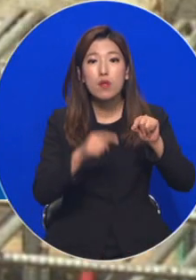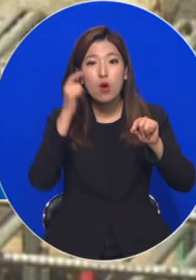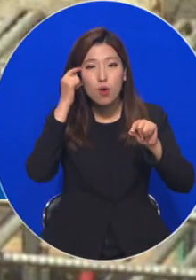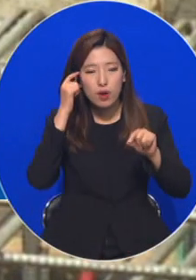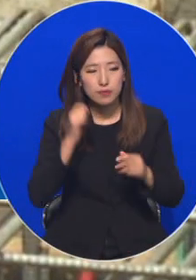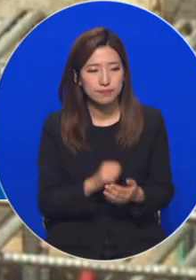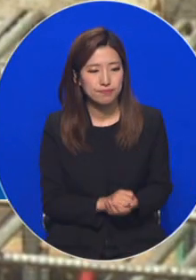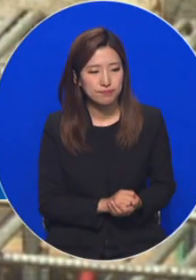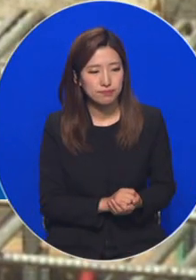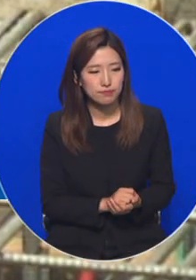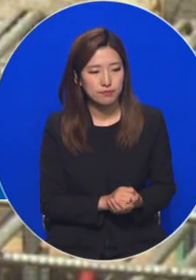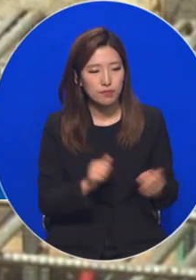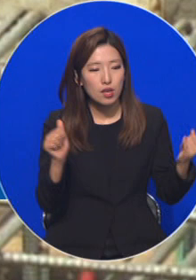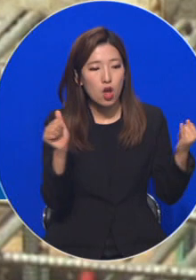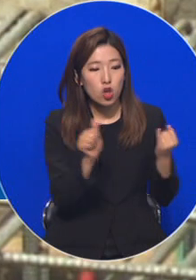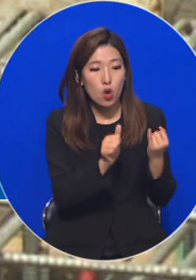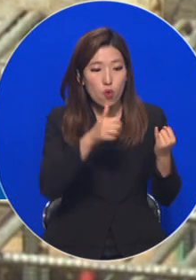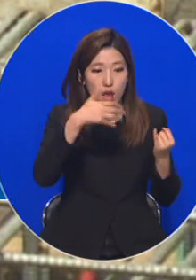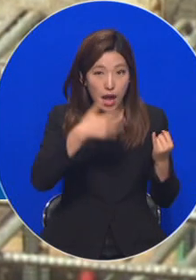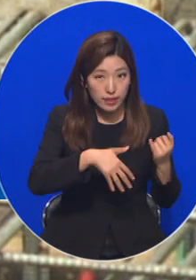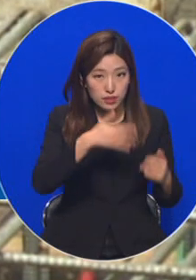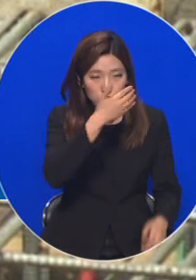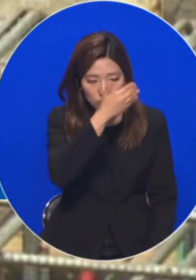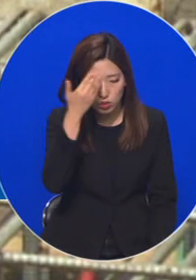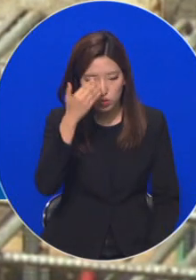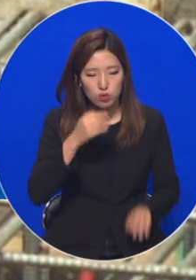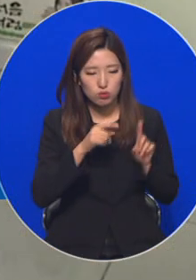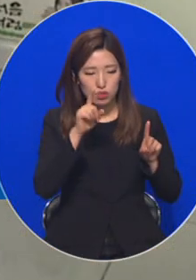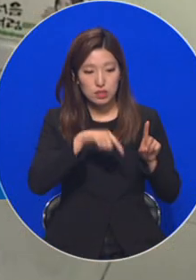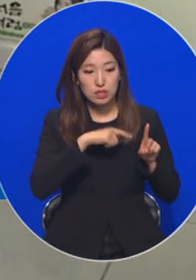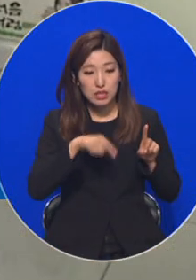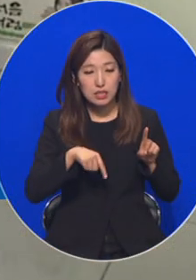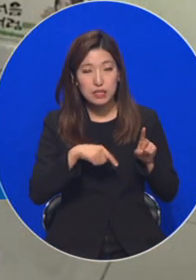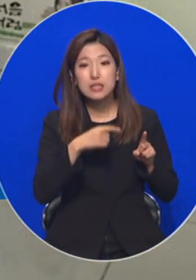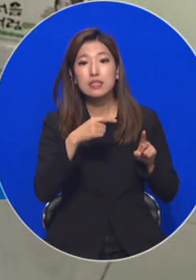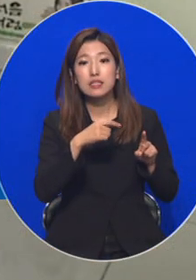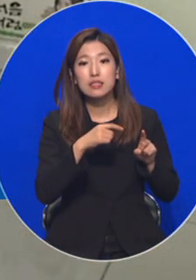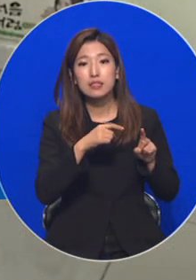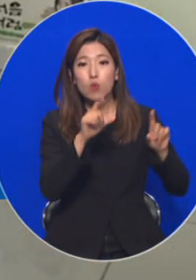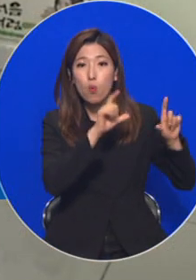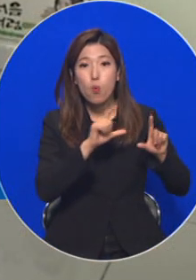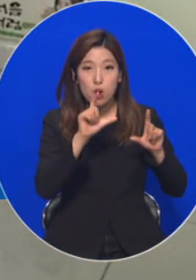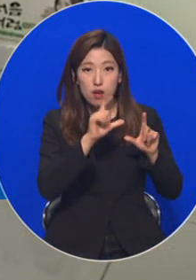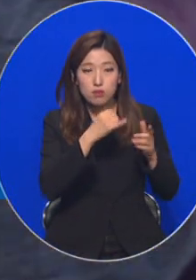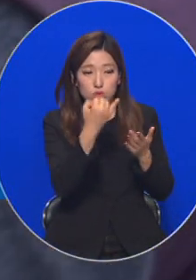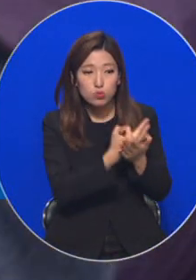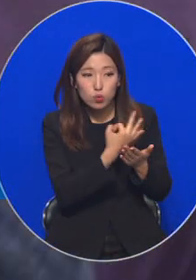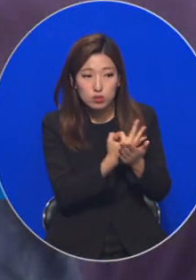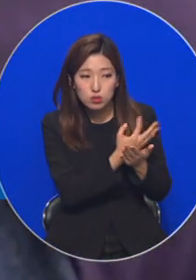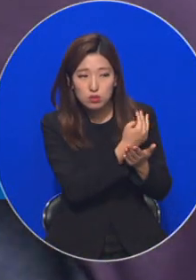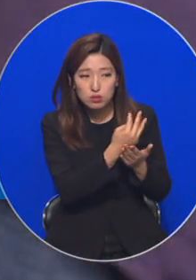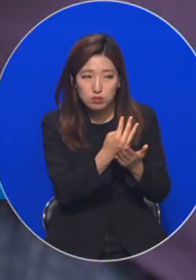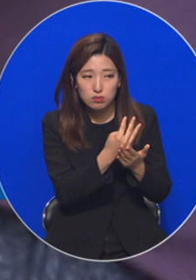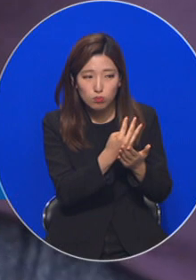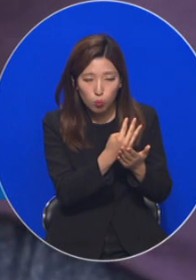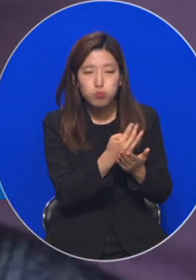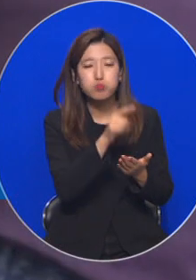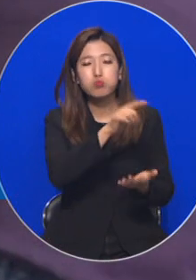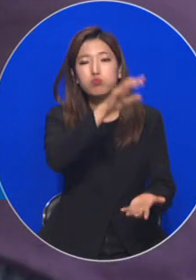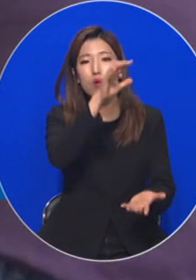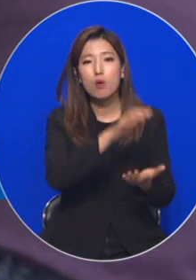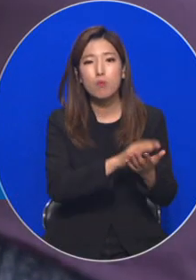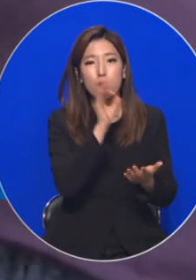등에 대한 조사 결과를 토대로 했다고 밝혔습니다. 또 최저임금 산입 범위 확대로 최저임금 인상